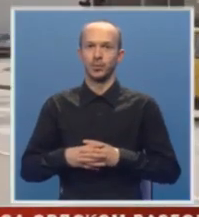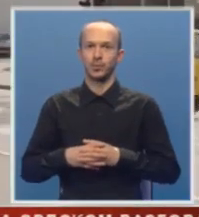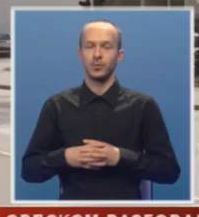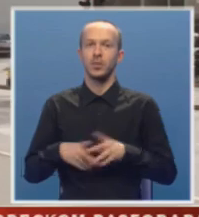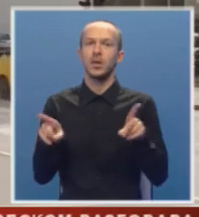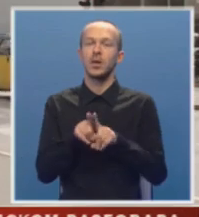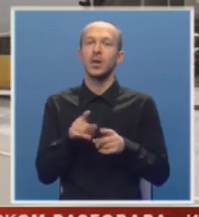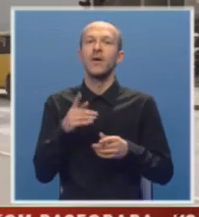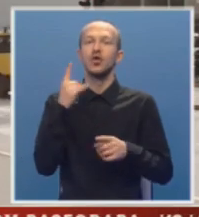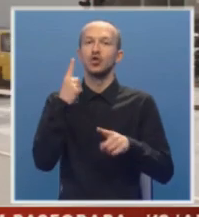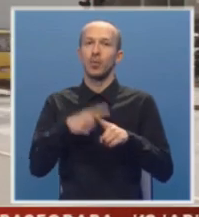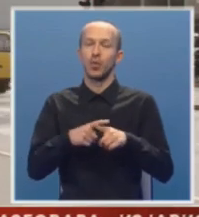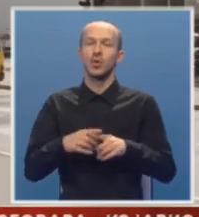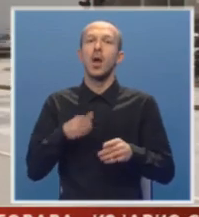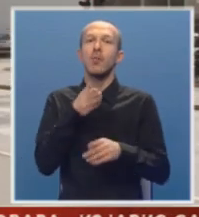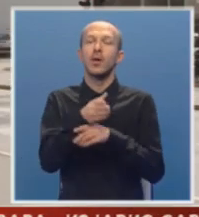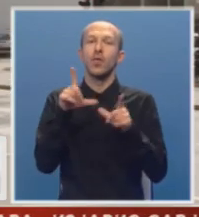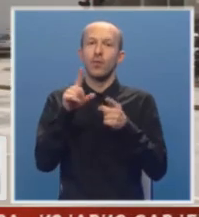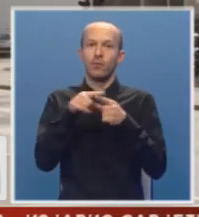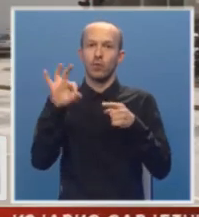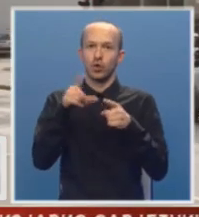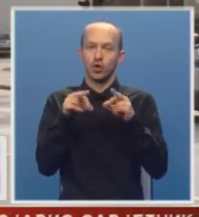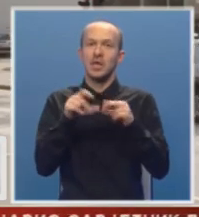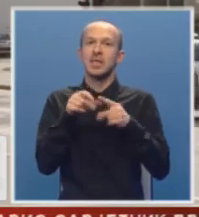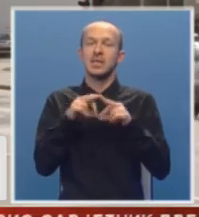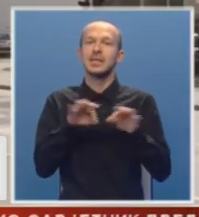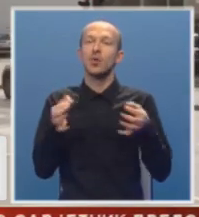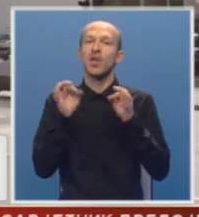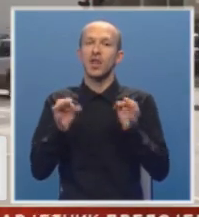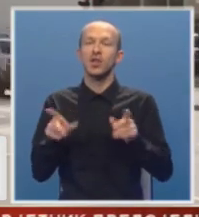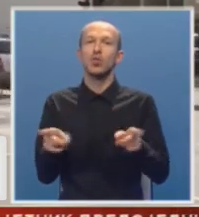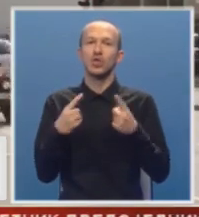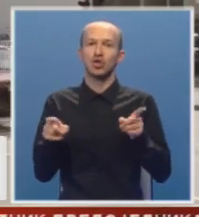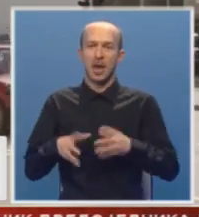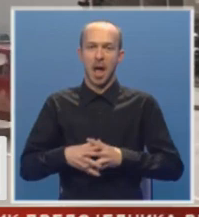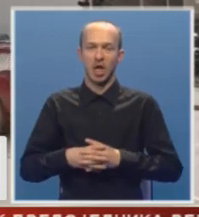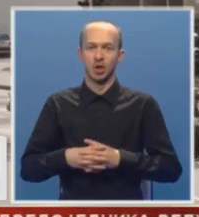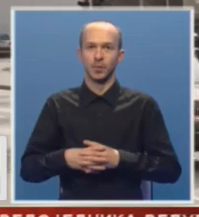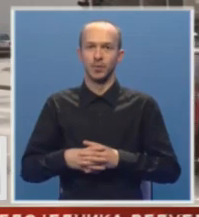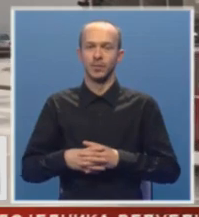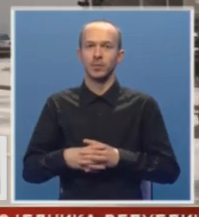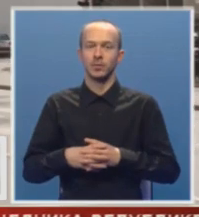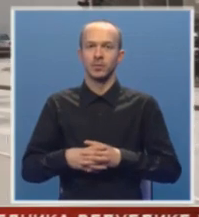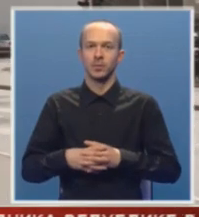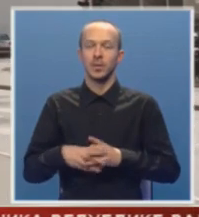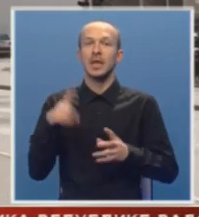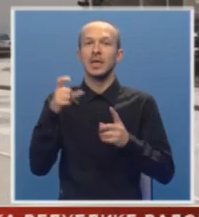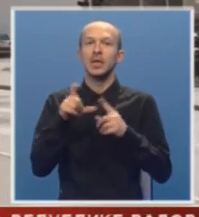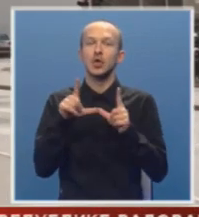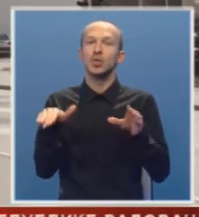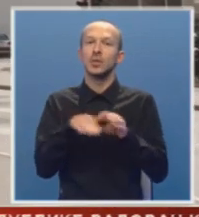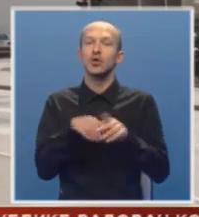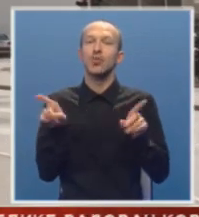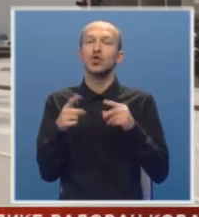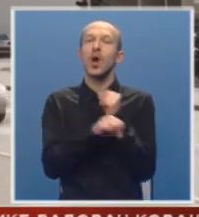To je ansambl koji je više puta boravio u Foči sa izuzetno kvalitetnim muzičarima. Jedni su zaposleni